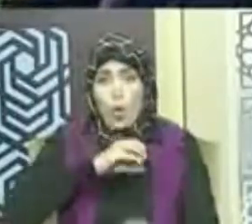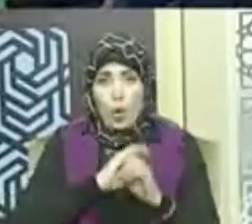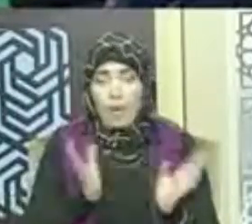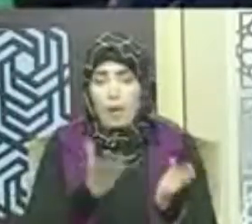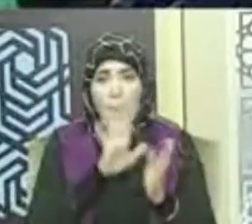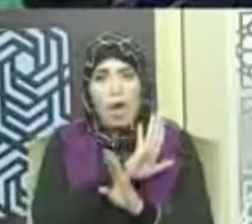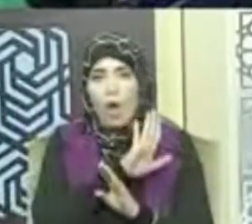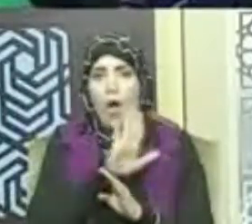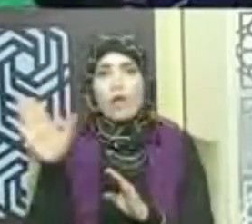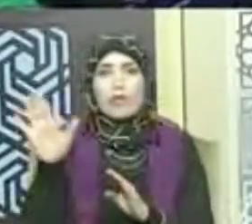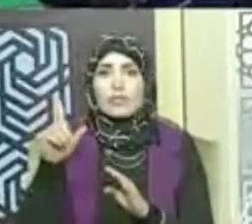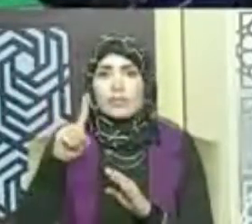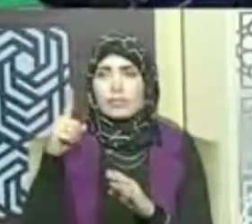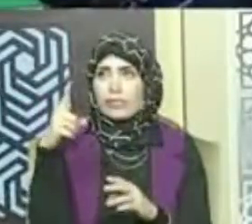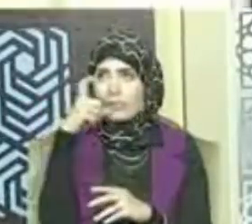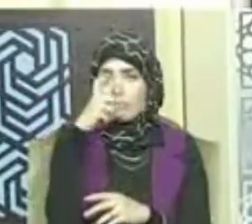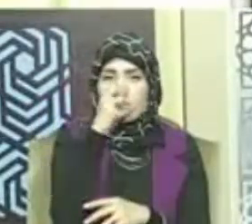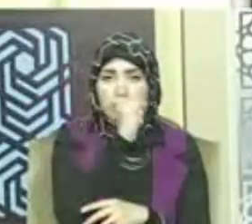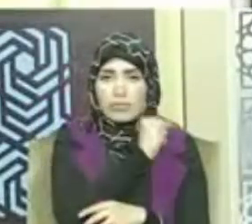ضاق الفضاء.